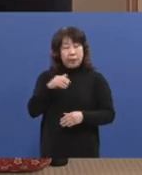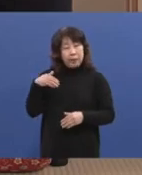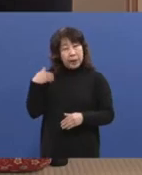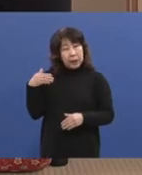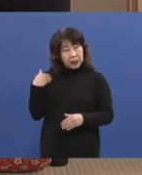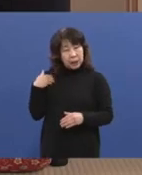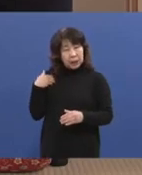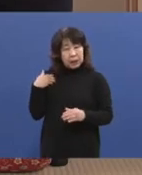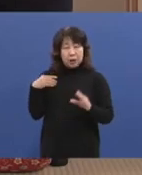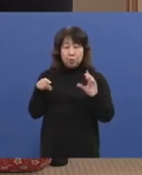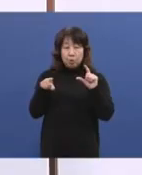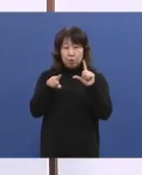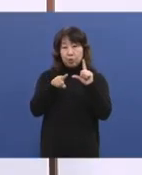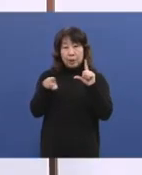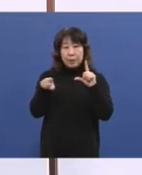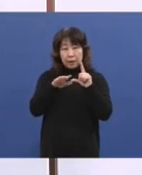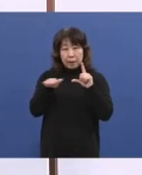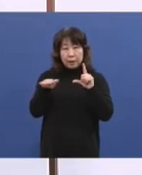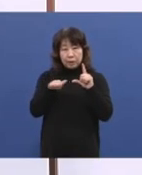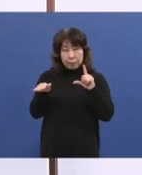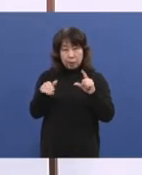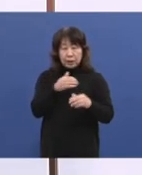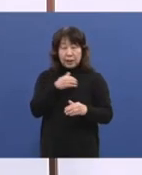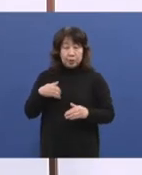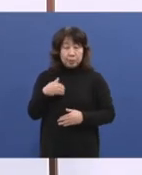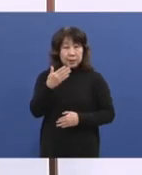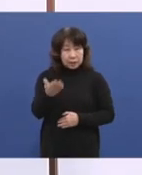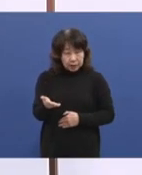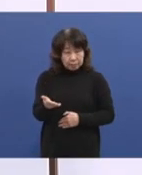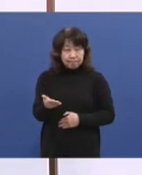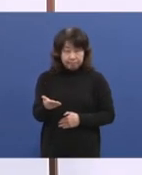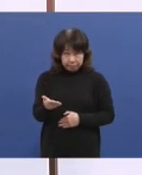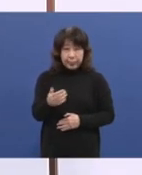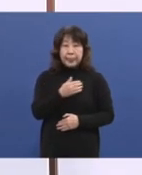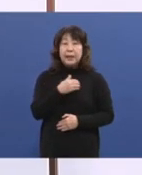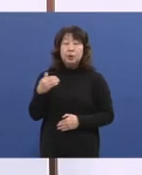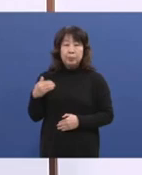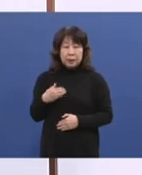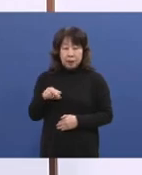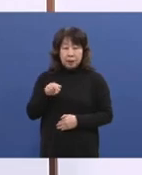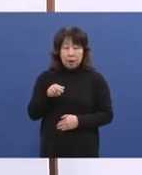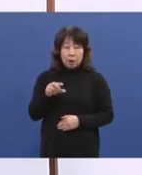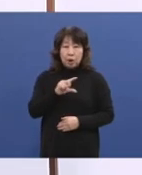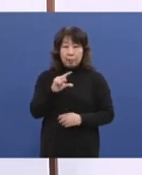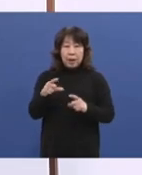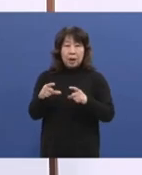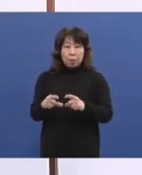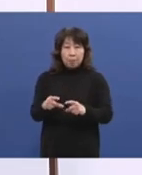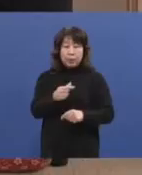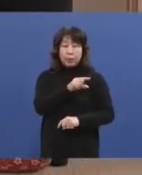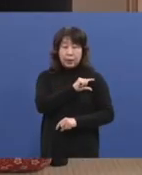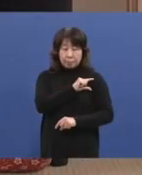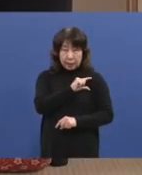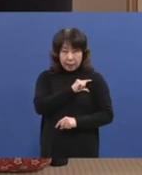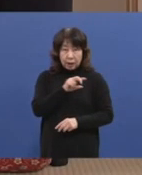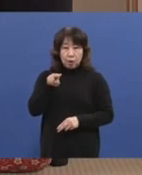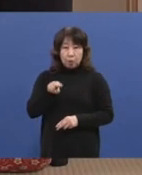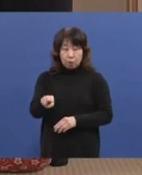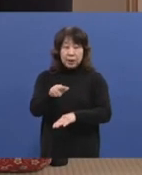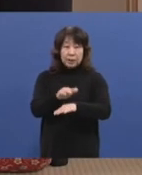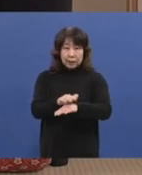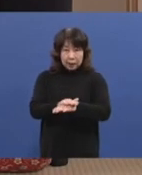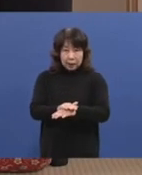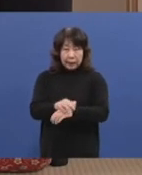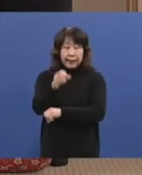なんですか？ はい、大丈夫です。将棋の駒の名前や動かし方、基本ルールやマナーなど将棋の基